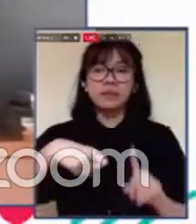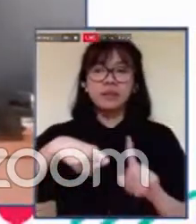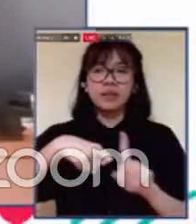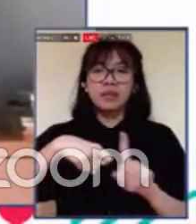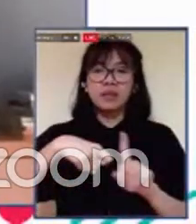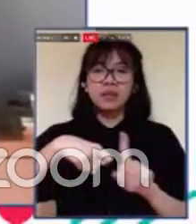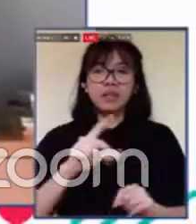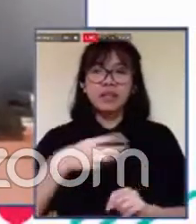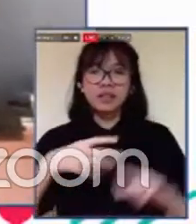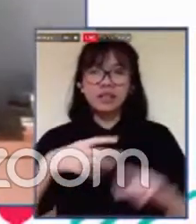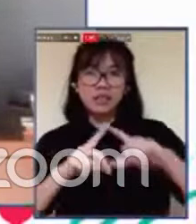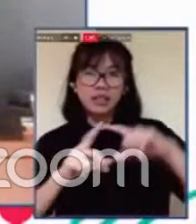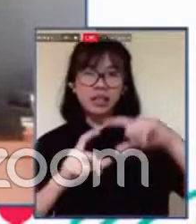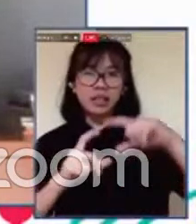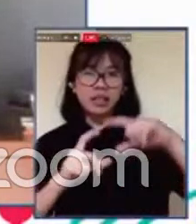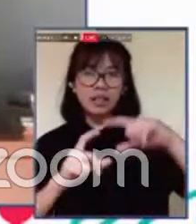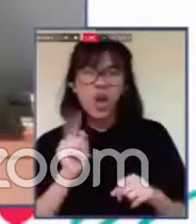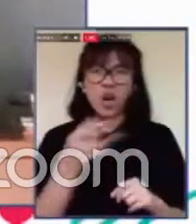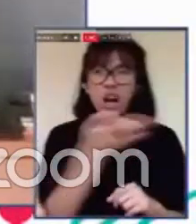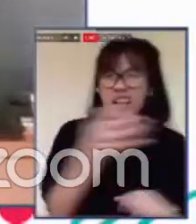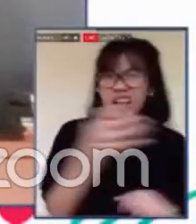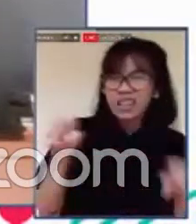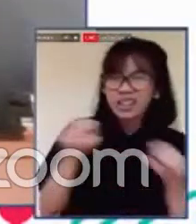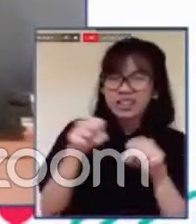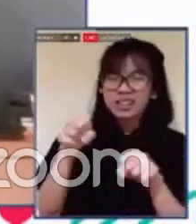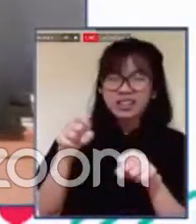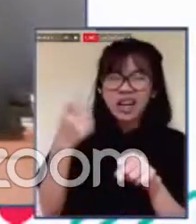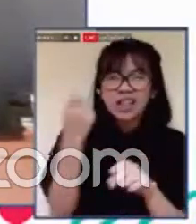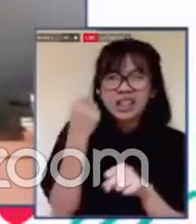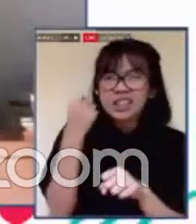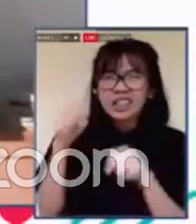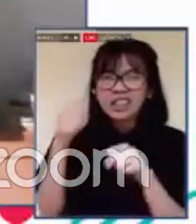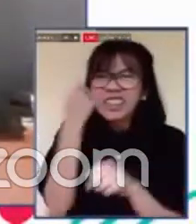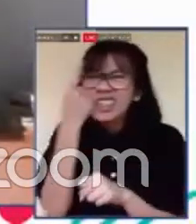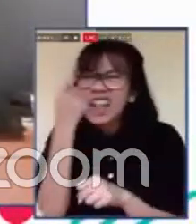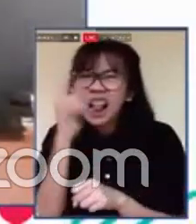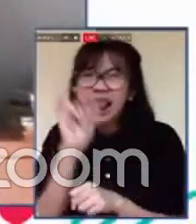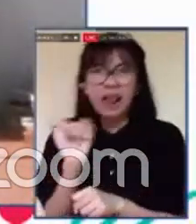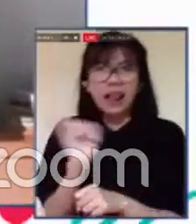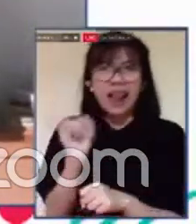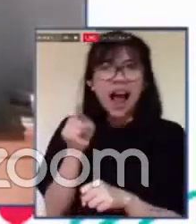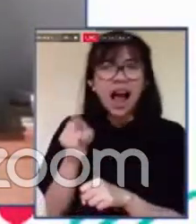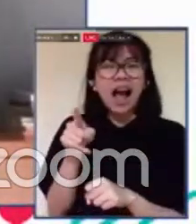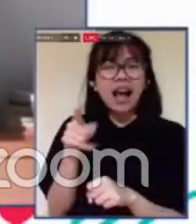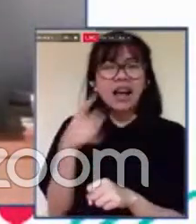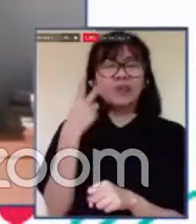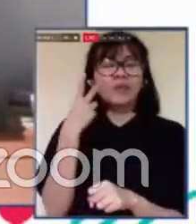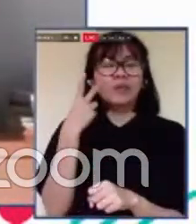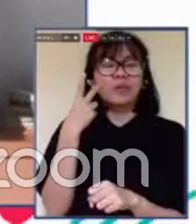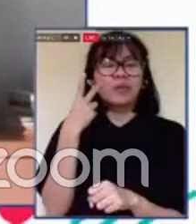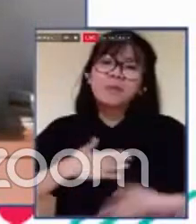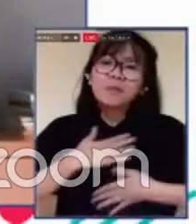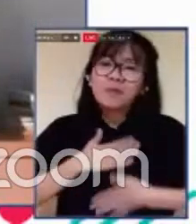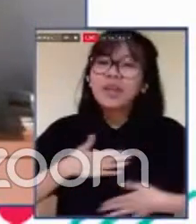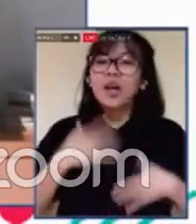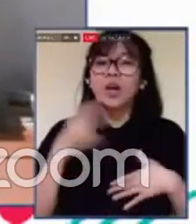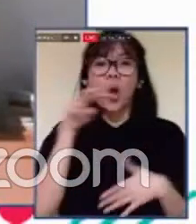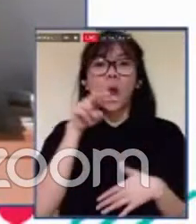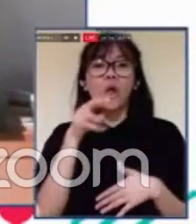sinyalnya ganjil genap, gitu ya, kadang ada, kadang enggak. Nah, silakan juga menikmati di